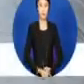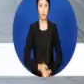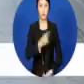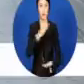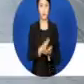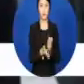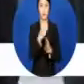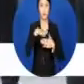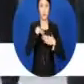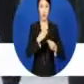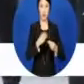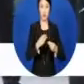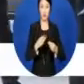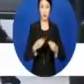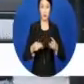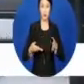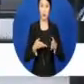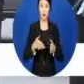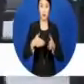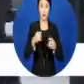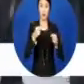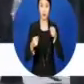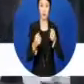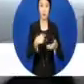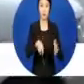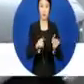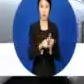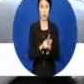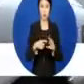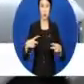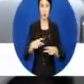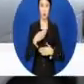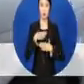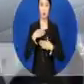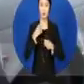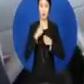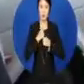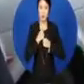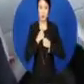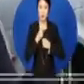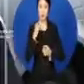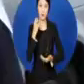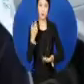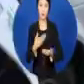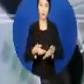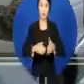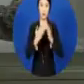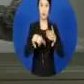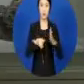천안시가 안전한 귀성길을 제공하기 위해 교통질서 확립을 위한 캠페인을 펼쳤습니다.